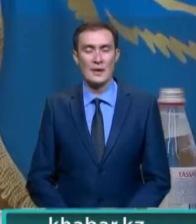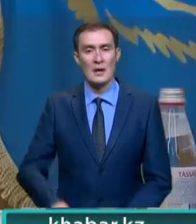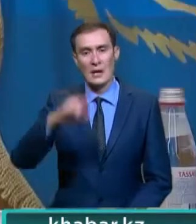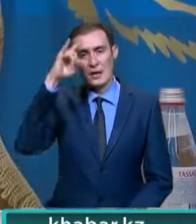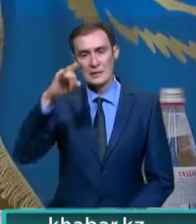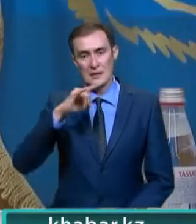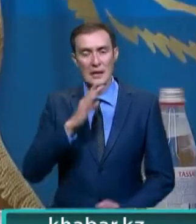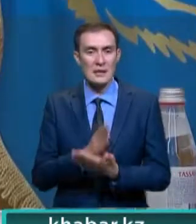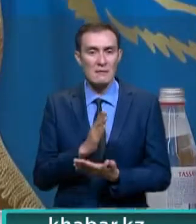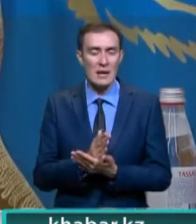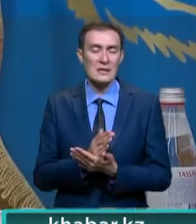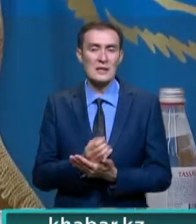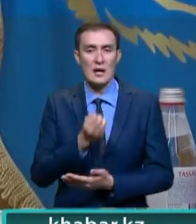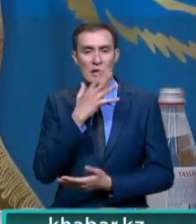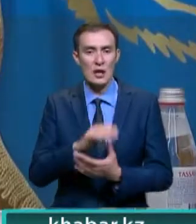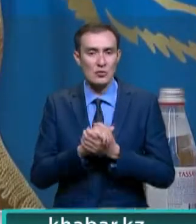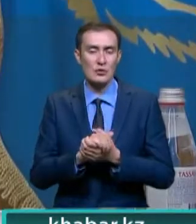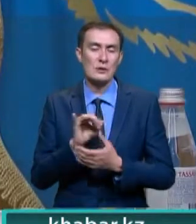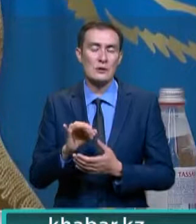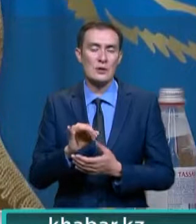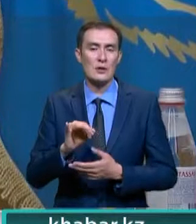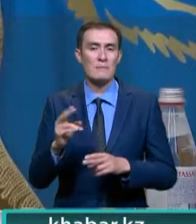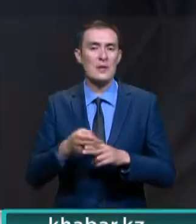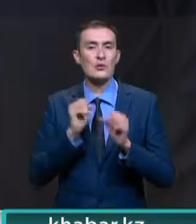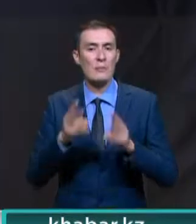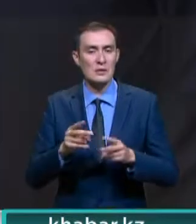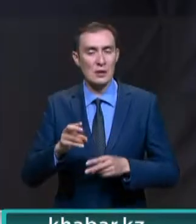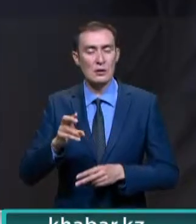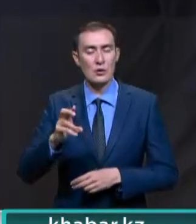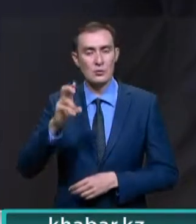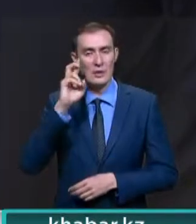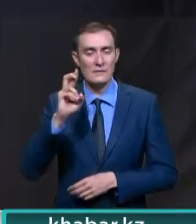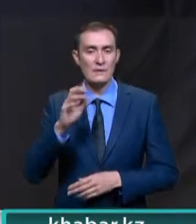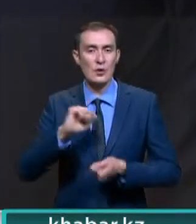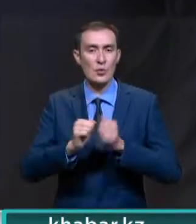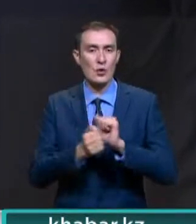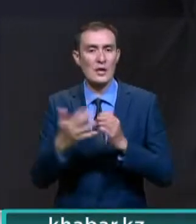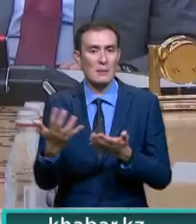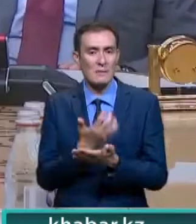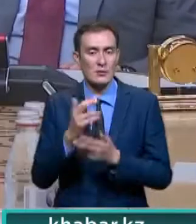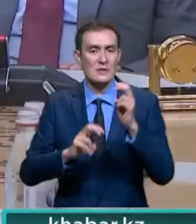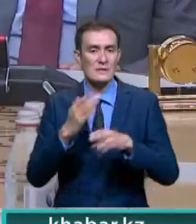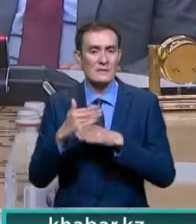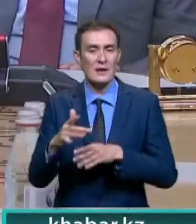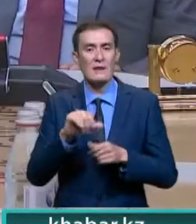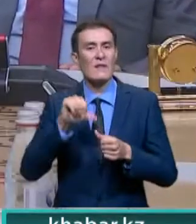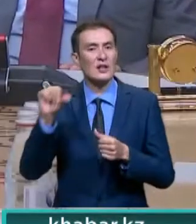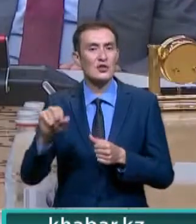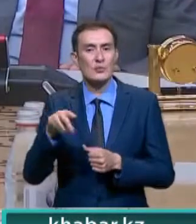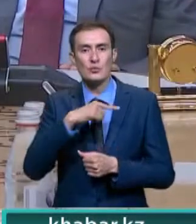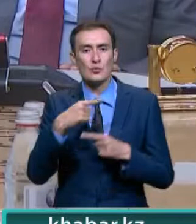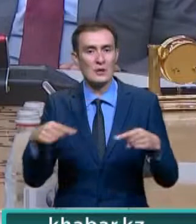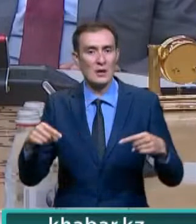Казахстан является одной из самых надежных и безопасных стран для инвесторов в горнодобывающей отрасли, в отличие от многих стран, где